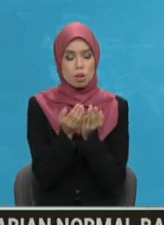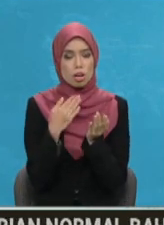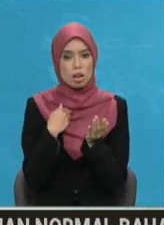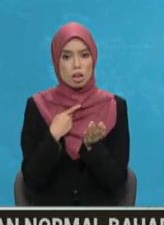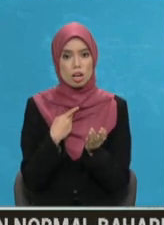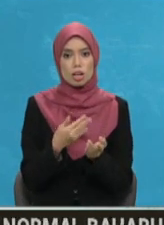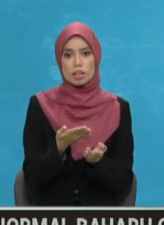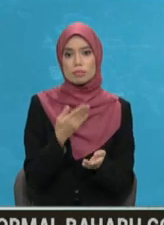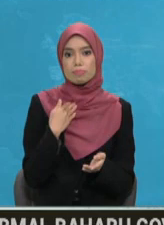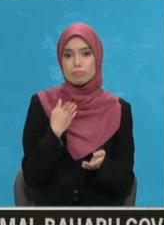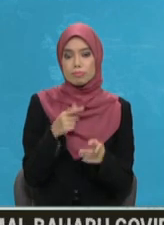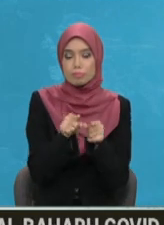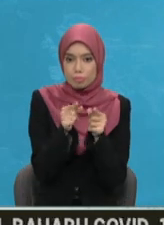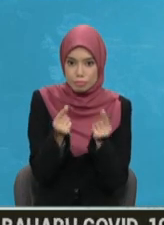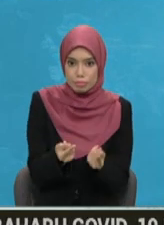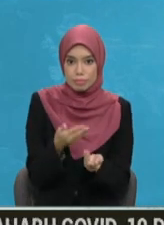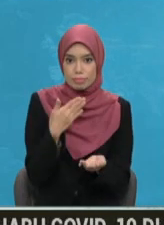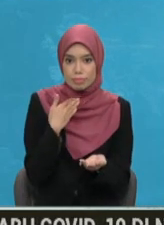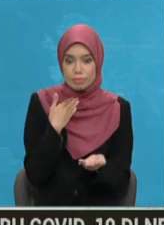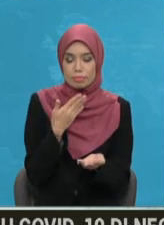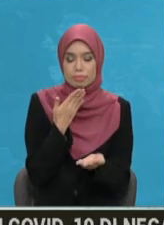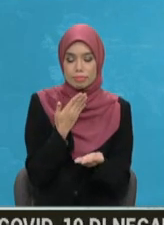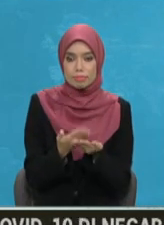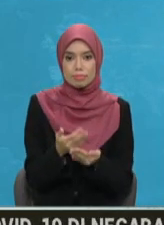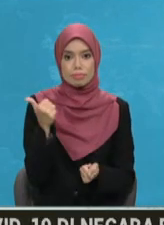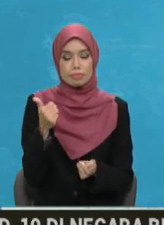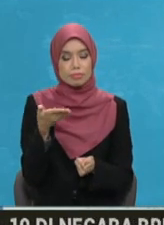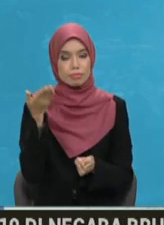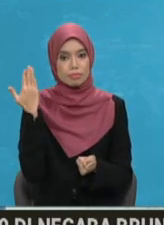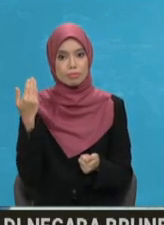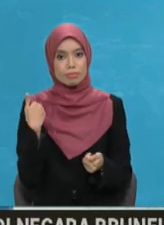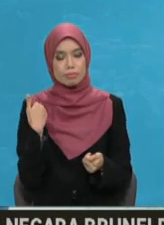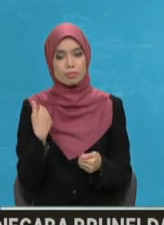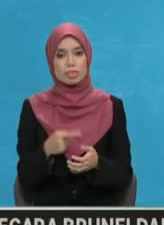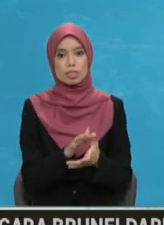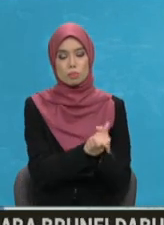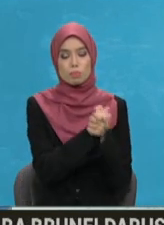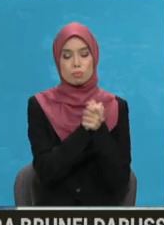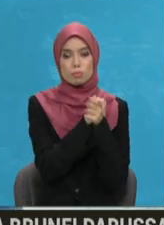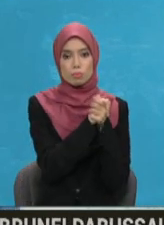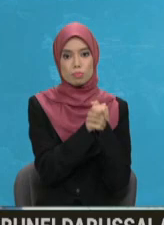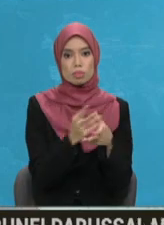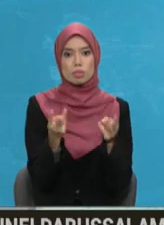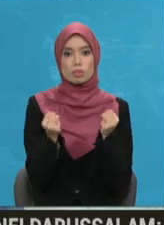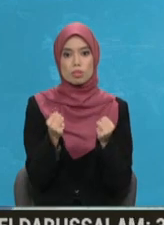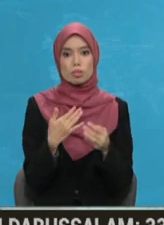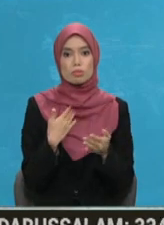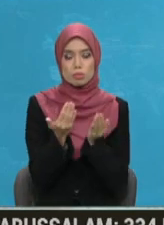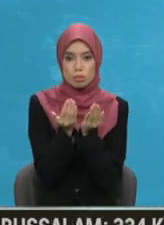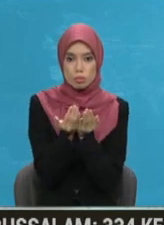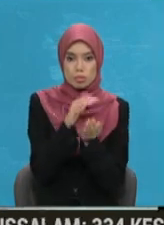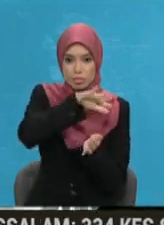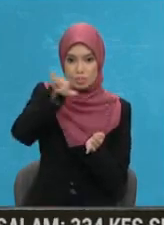dengan bacaan yang sempurna dan mudah-mudahan dan bila diberi kejayaan lah mohon doa orang